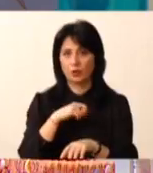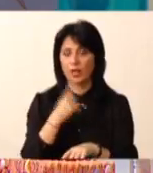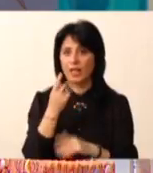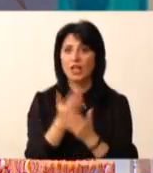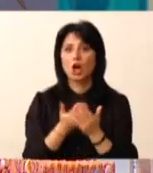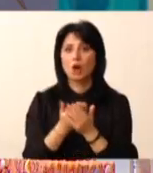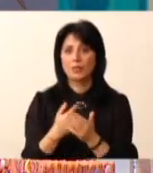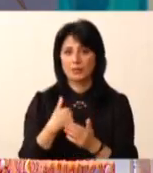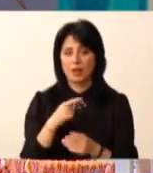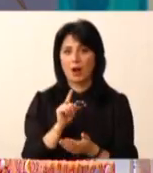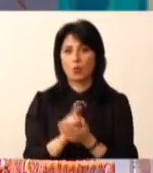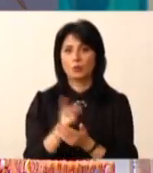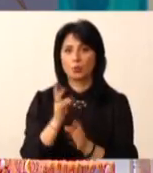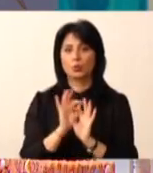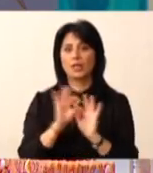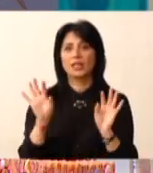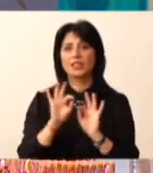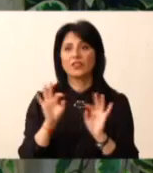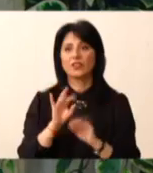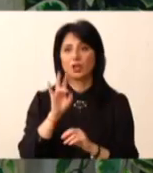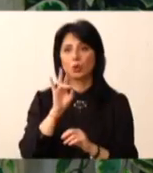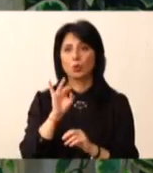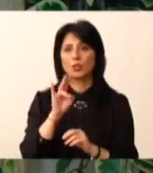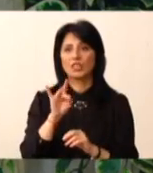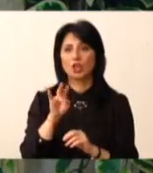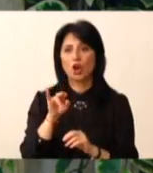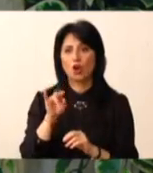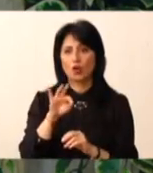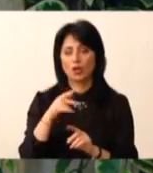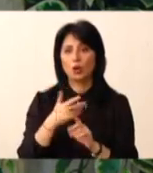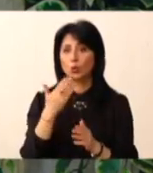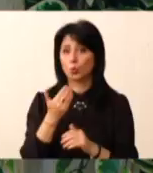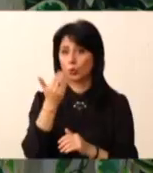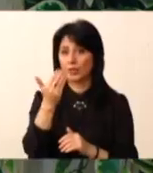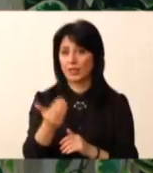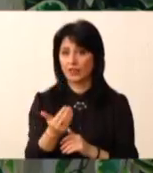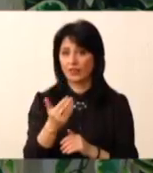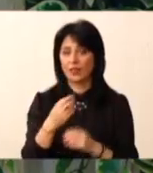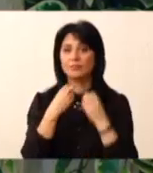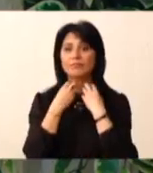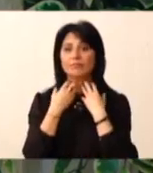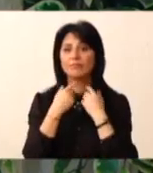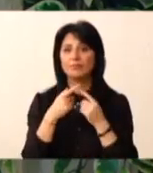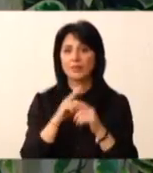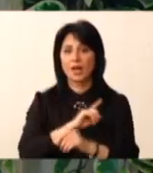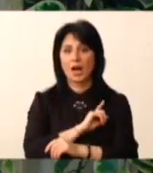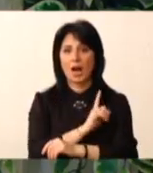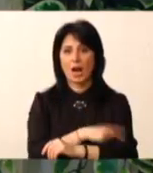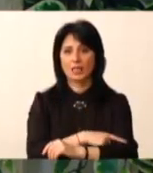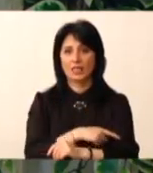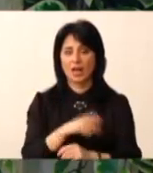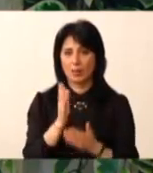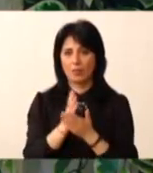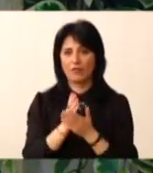ერთი რეკომენდაცია, რომელიც მე აუცილებლად უნდა გითხრათ როგორც ნუტრიციოლოგმა, არის ის, რომ თუ თქვენ ფარისებრი ჯირკვლის ფუნქციის გაძლიერების